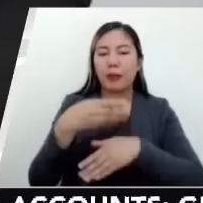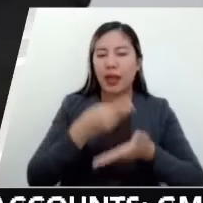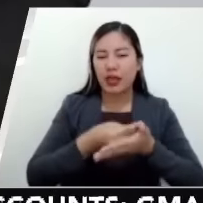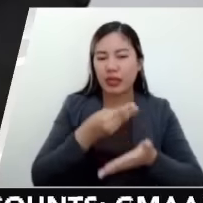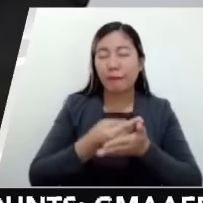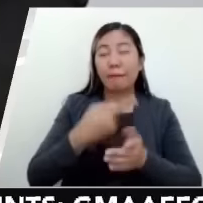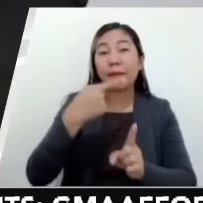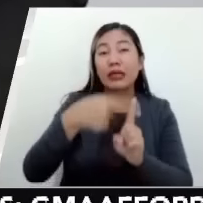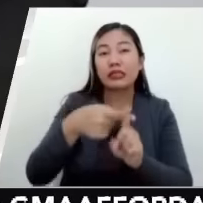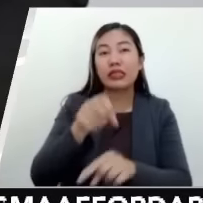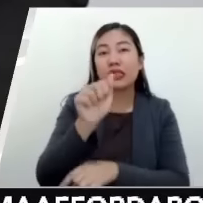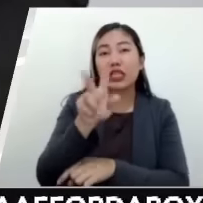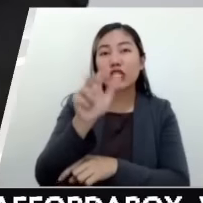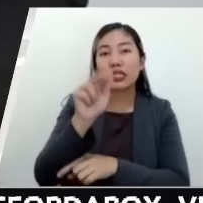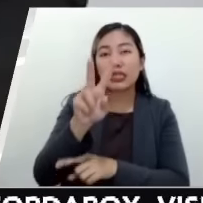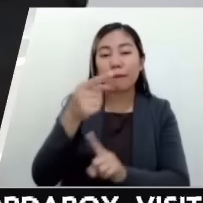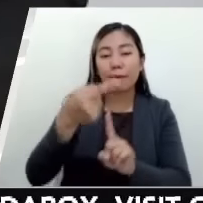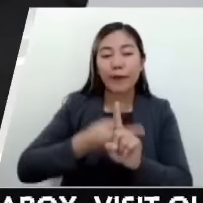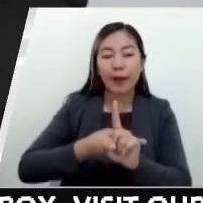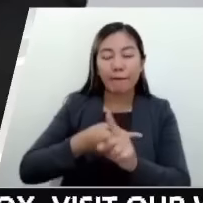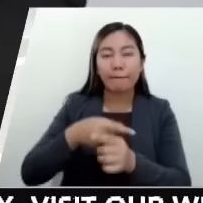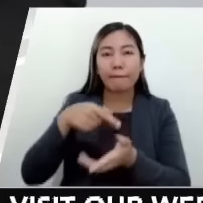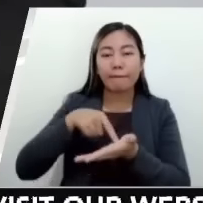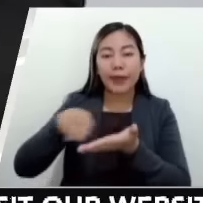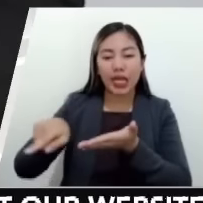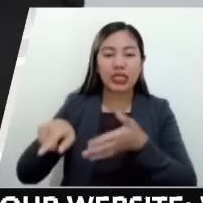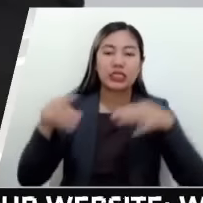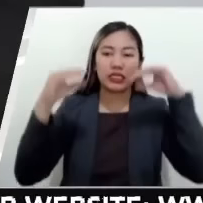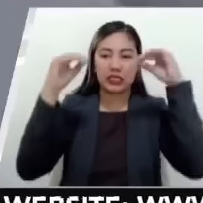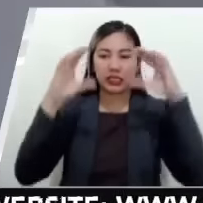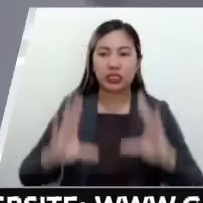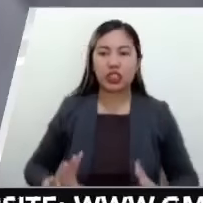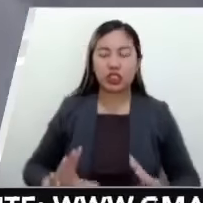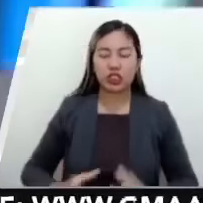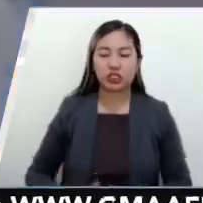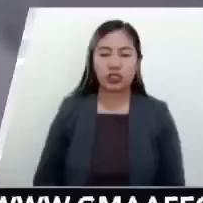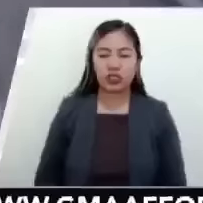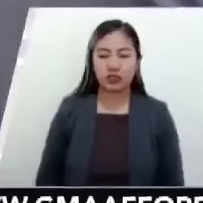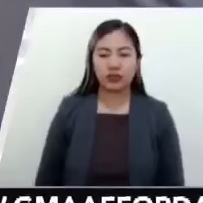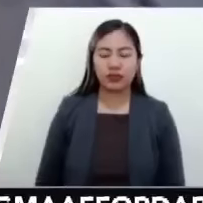hatid ni CJ Turida ng GMA Regional TV.